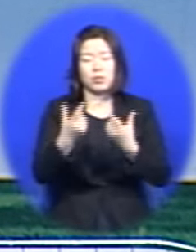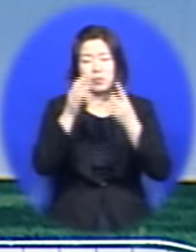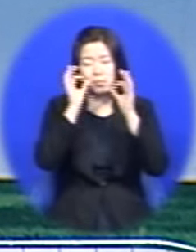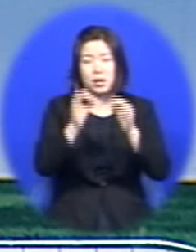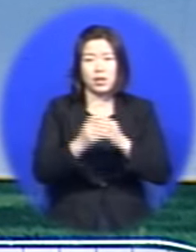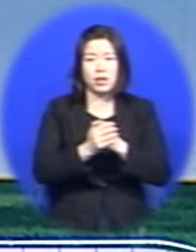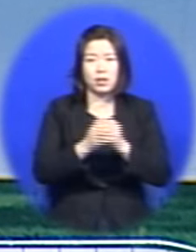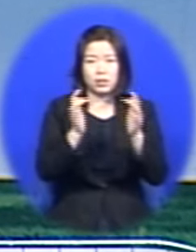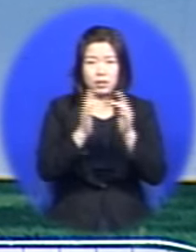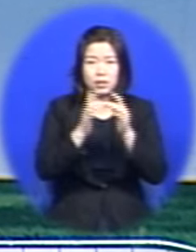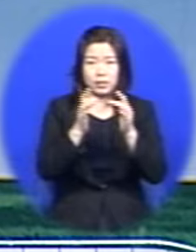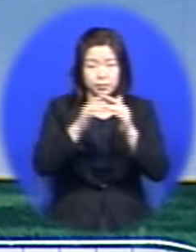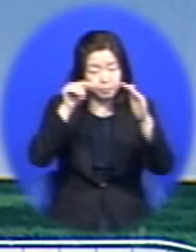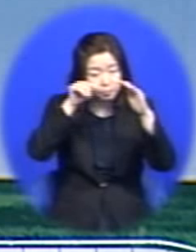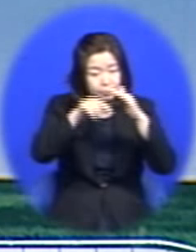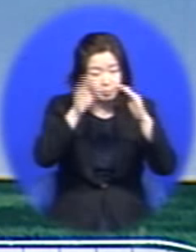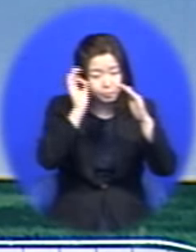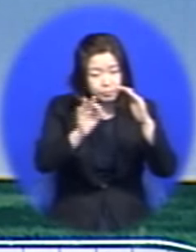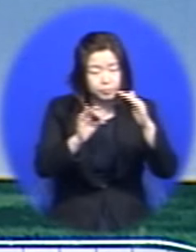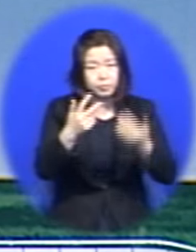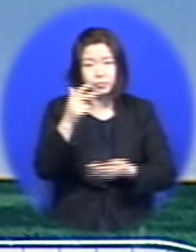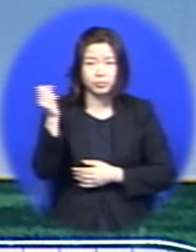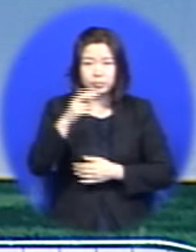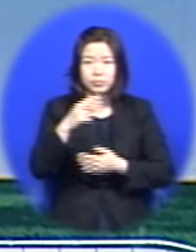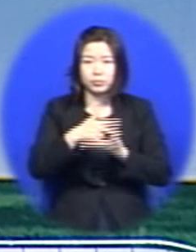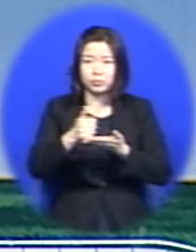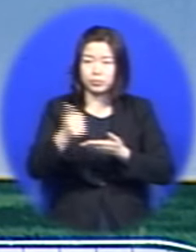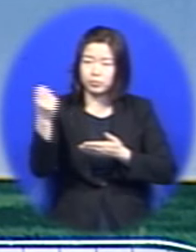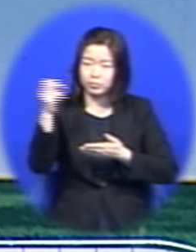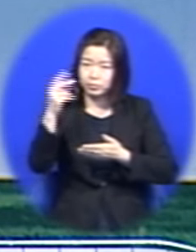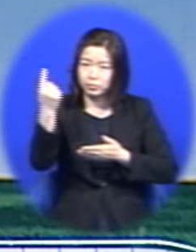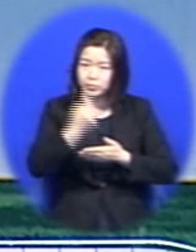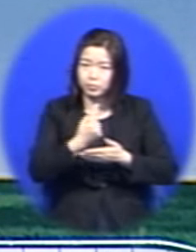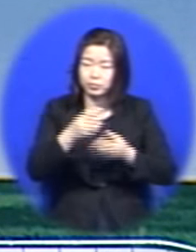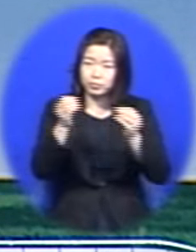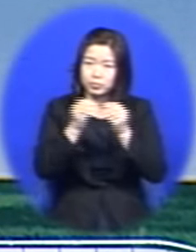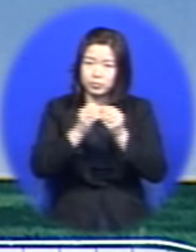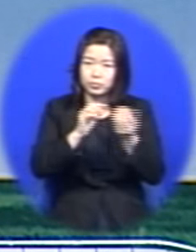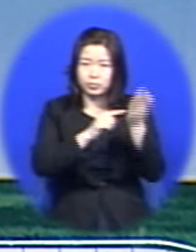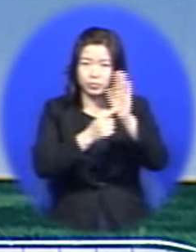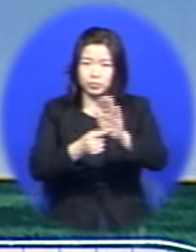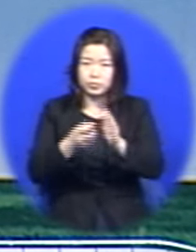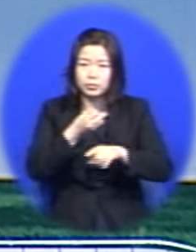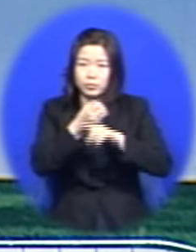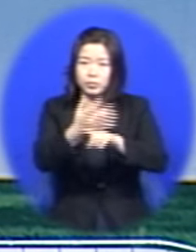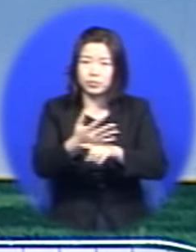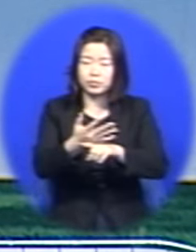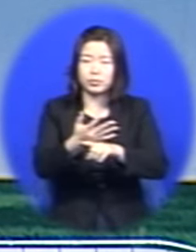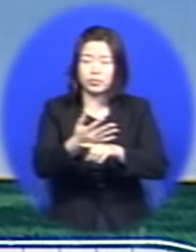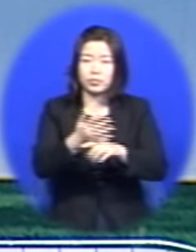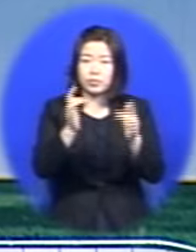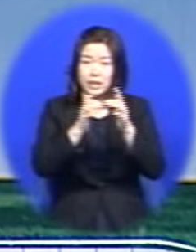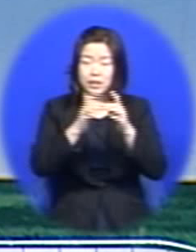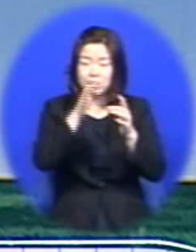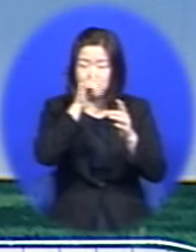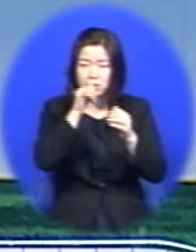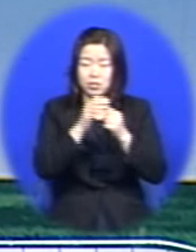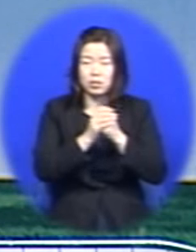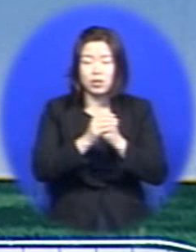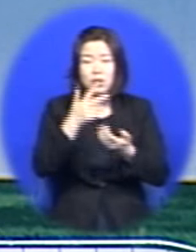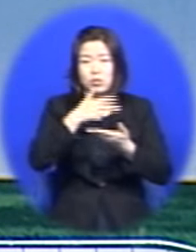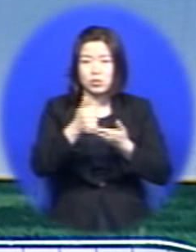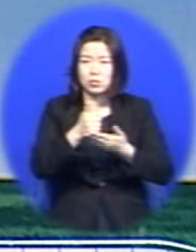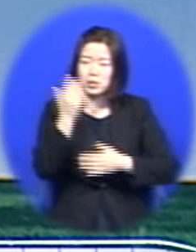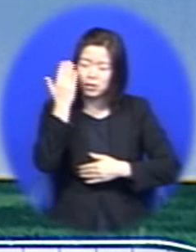인터넷에 사이트에 들어가면 재림을 준비하는 메시지를 전하는 사이트들이 있습니다. 주님의 정결한 신부라고